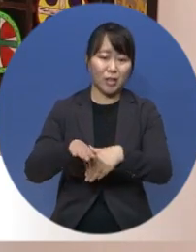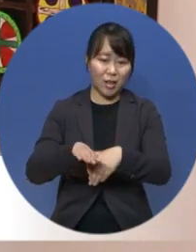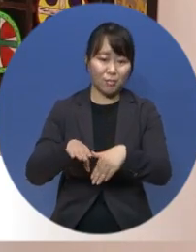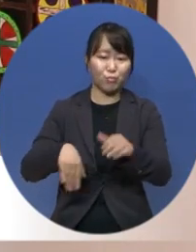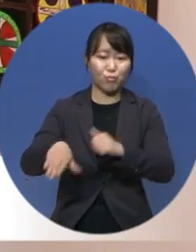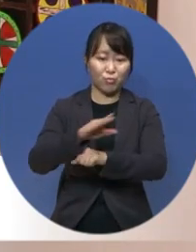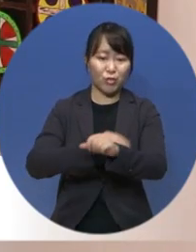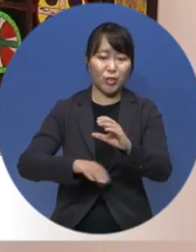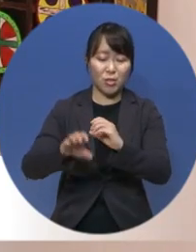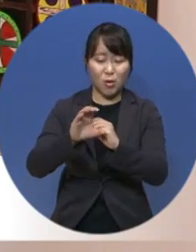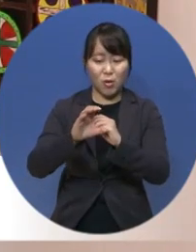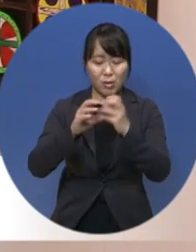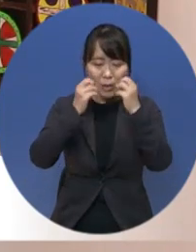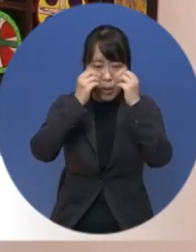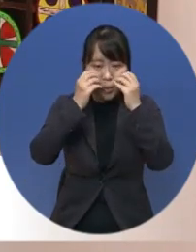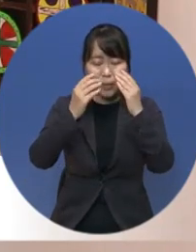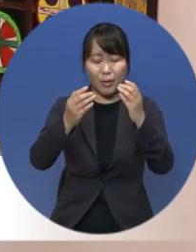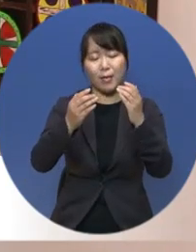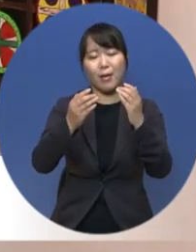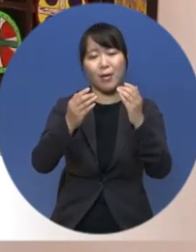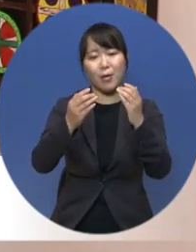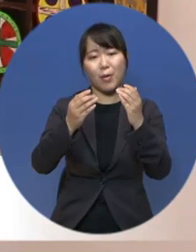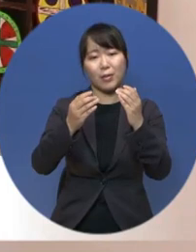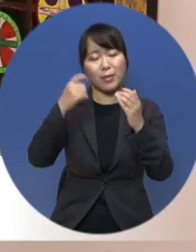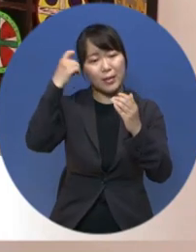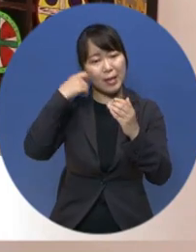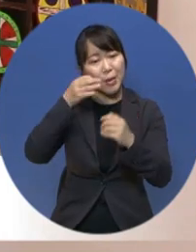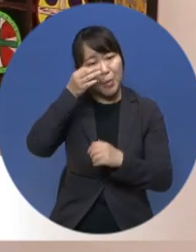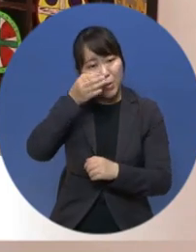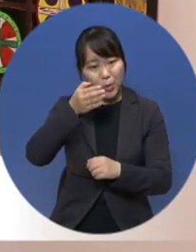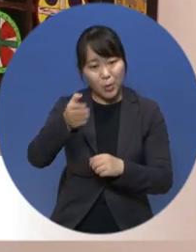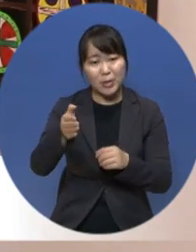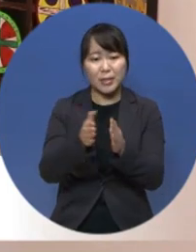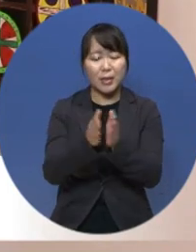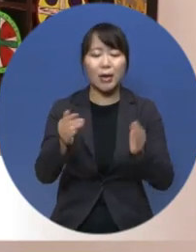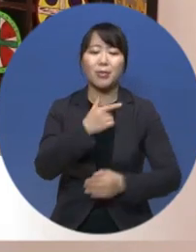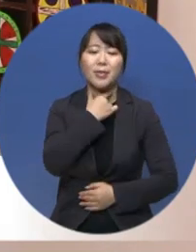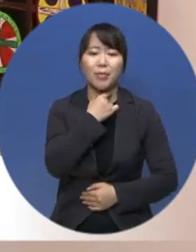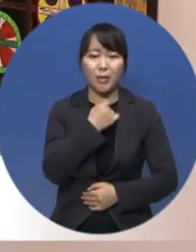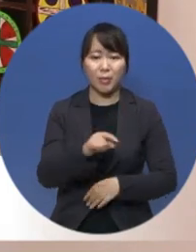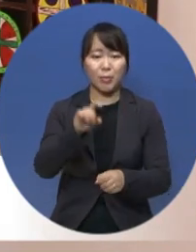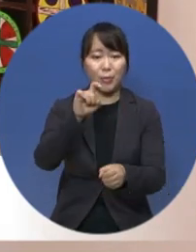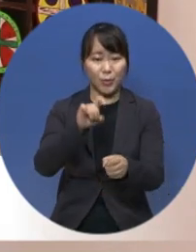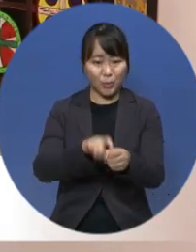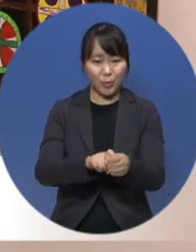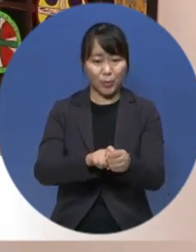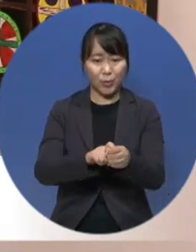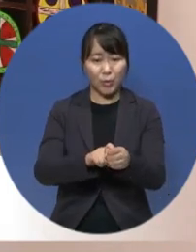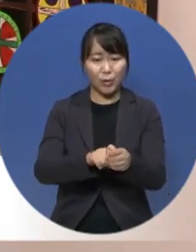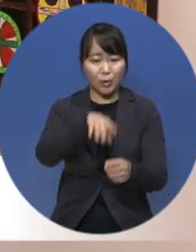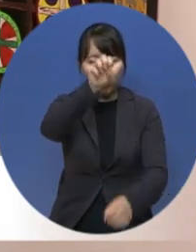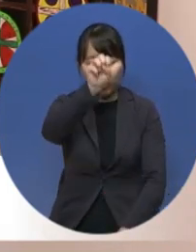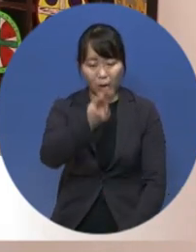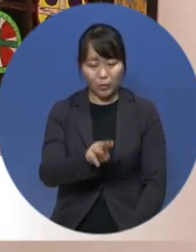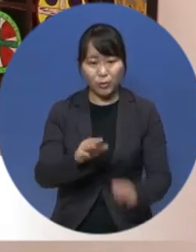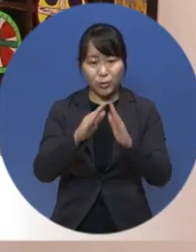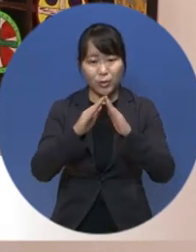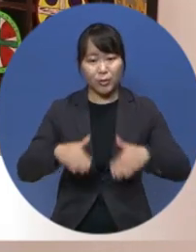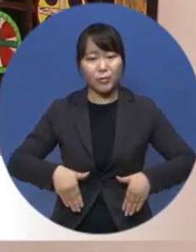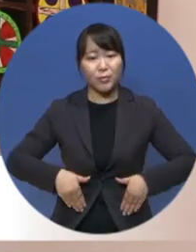좀 더 신선한 이제 자극을 주면서 시작하고 싶다는 취지에서 그